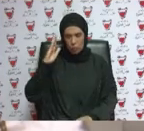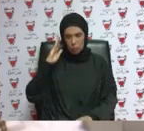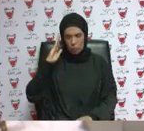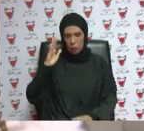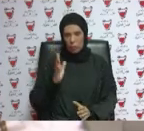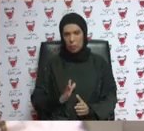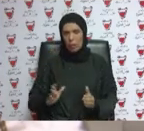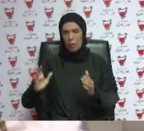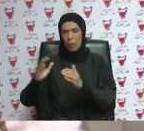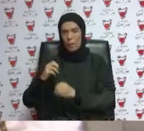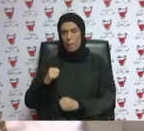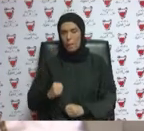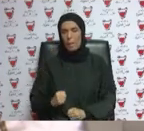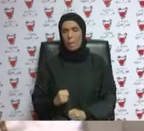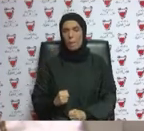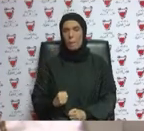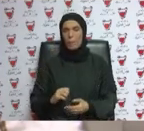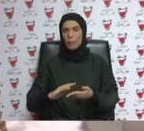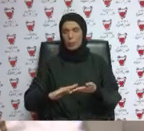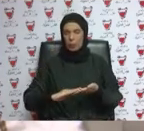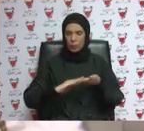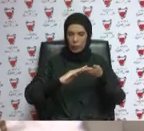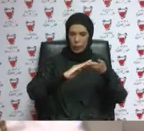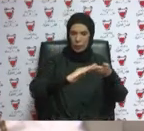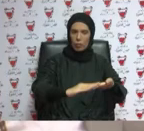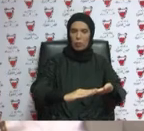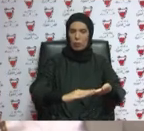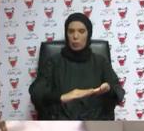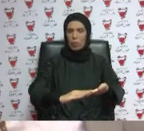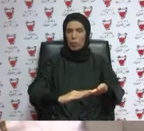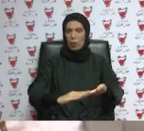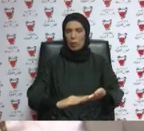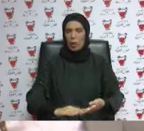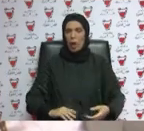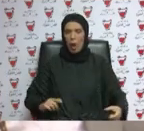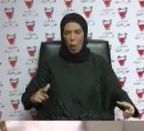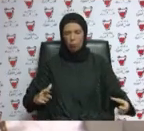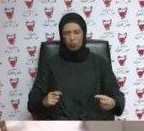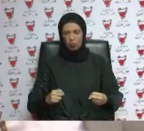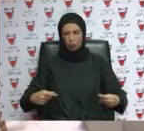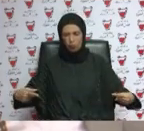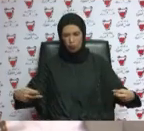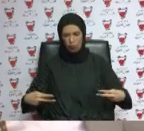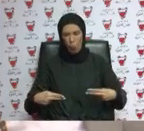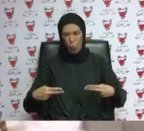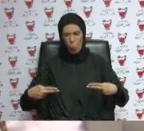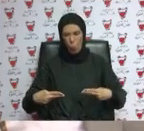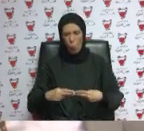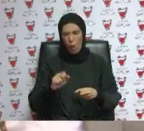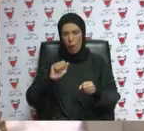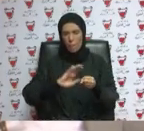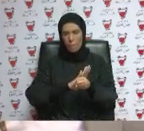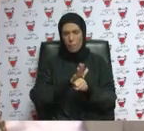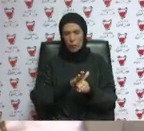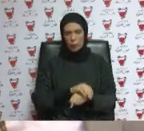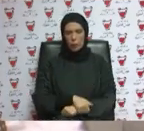فريق البحرين الذي يساهم في محاربة هذه الفاءة الخطيرة، وشكرا